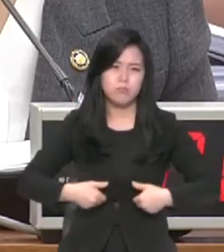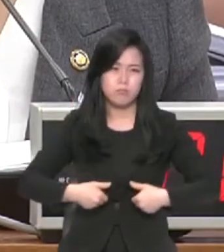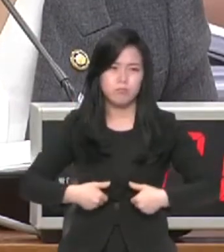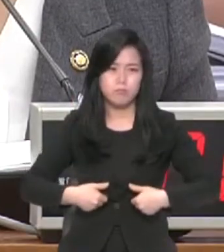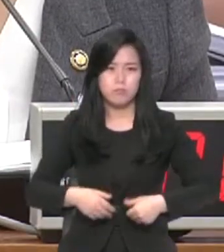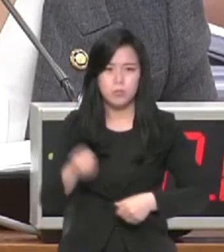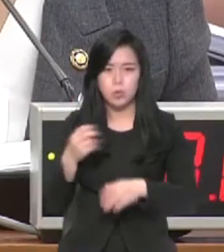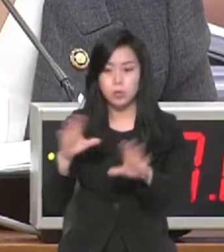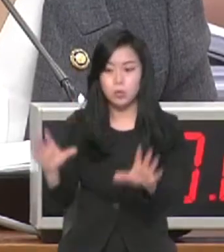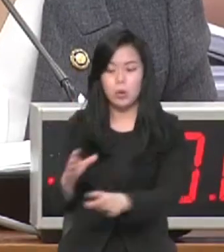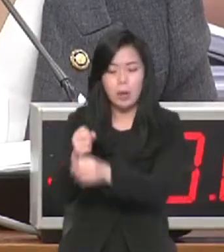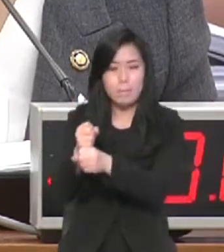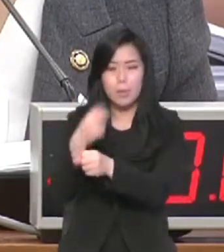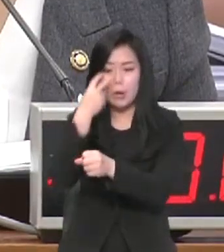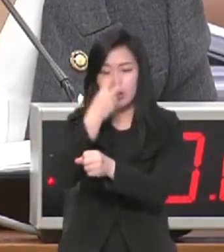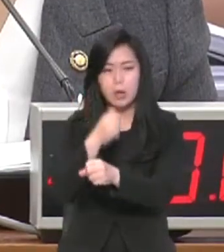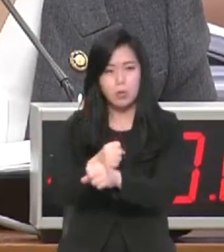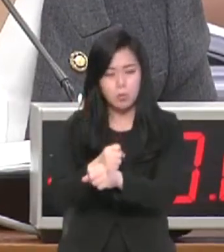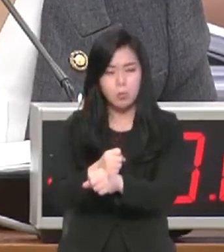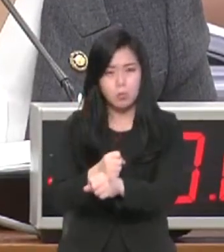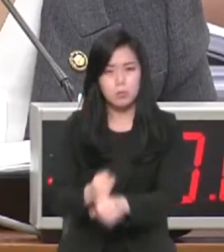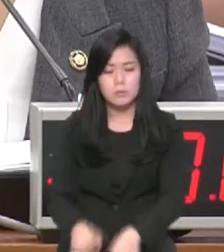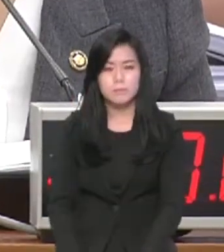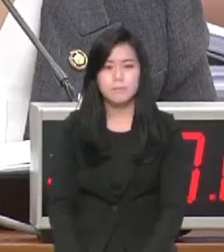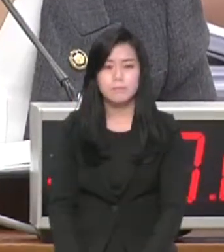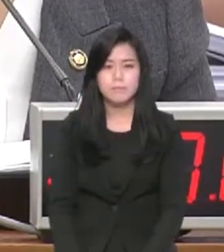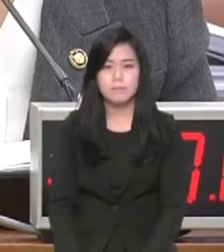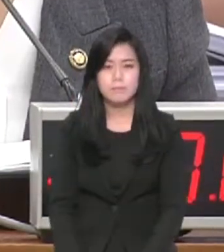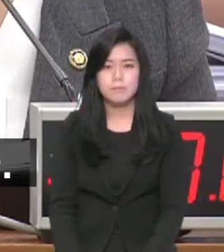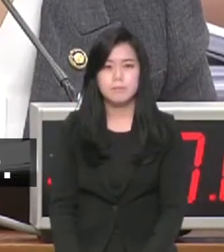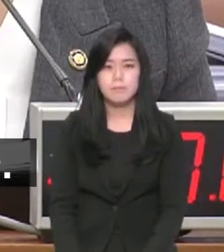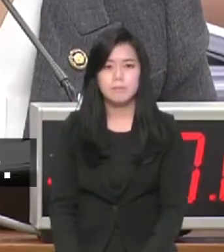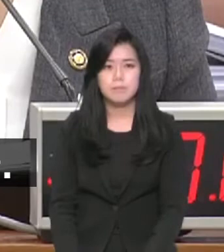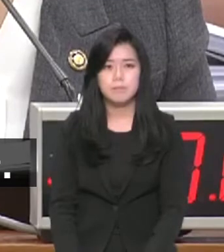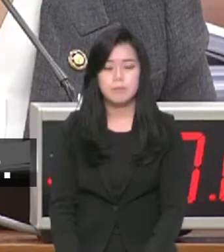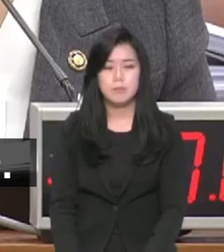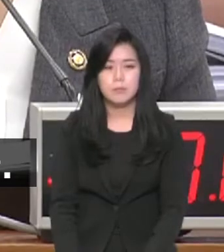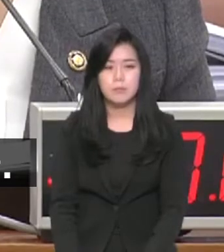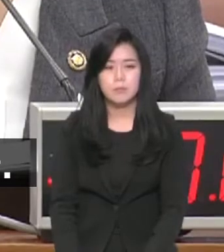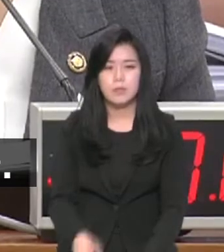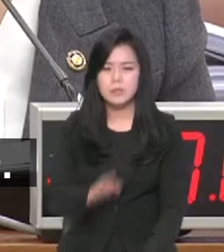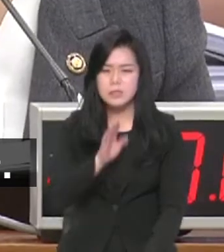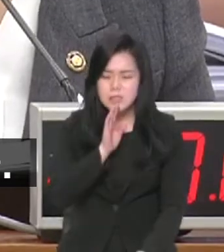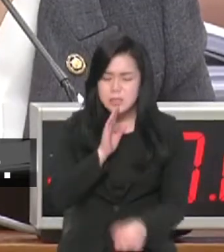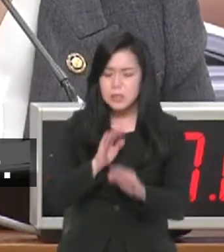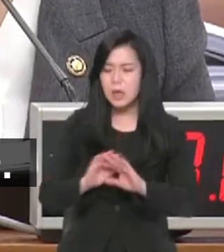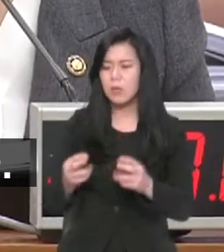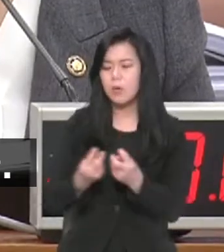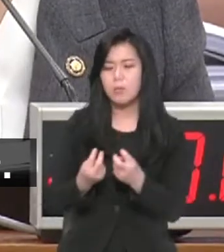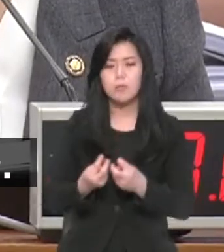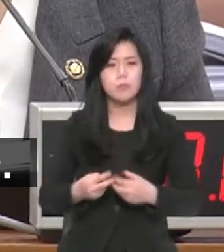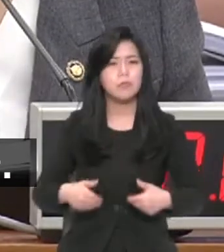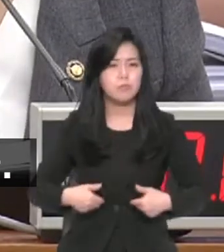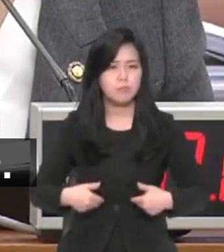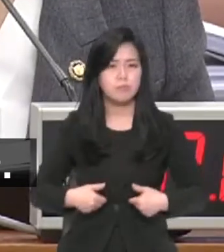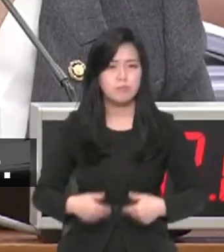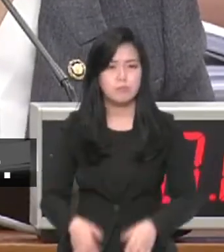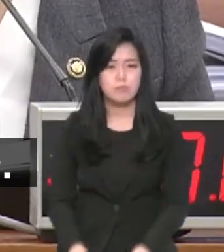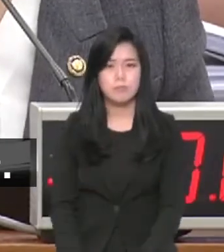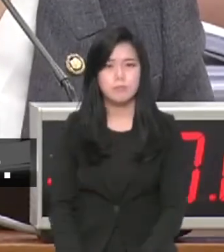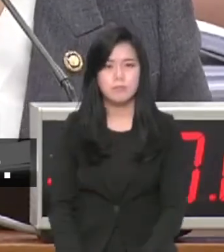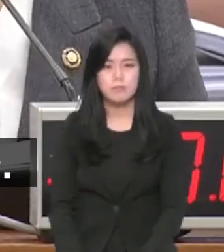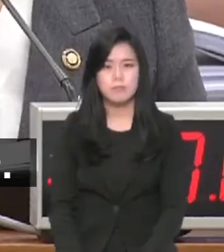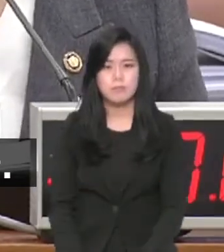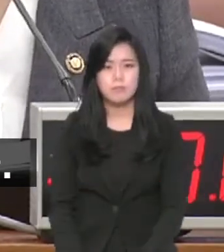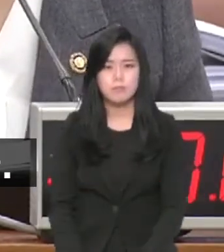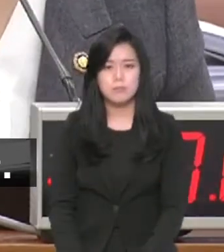종합 관리를 해서 이것도 마스크 없어도 큰일 나는 거잖아요. 정말 종합 대책이 필요할 때다. 잘 생각하시고